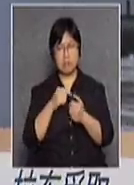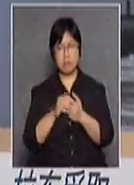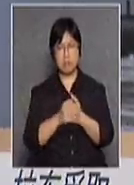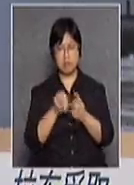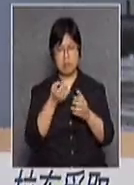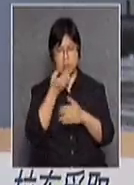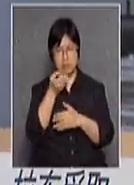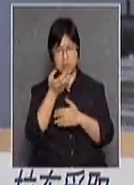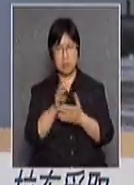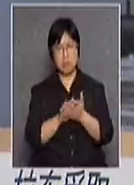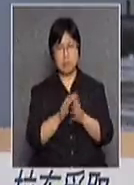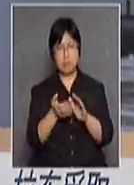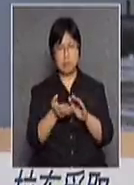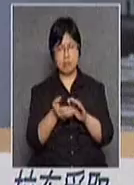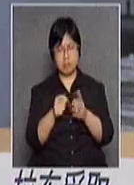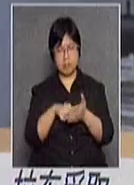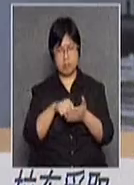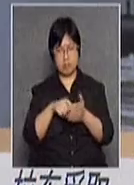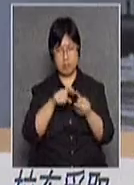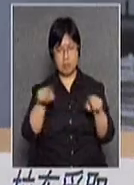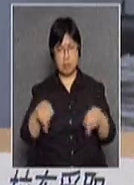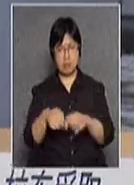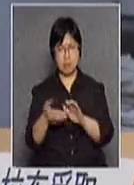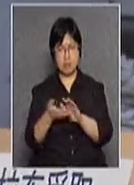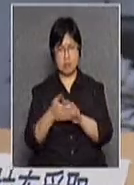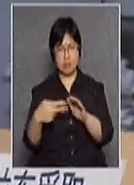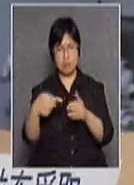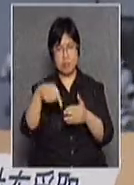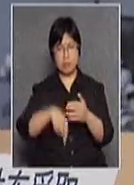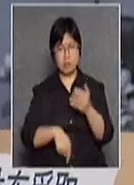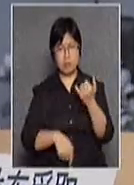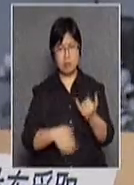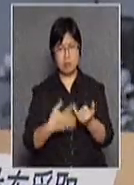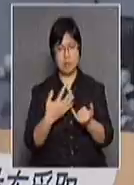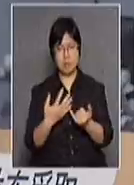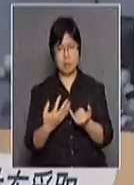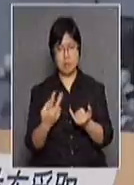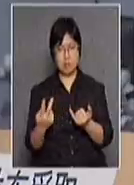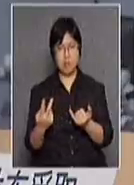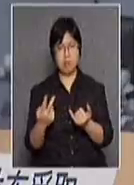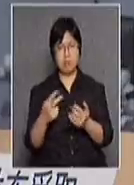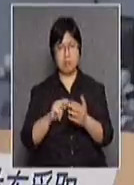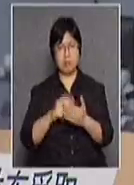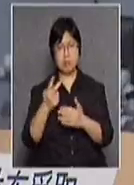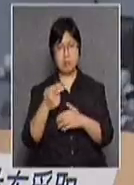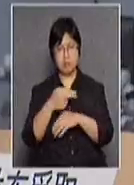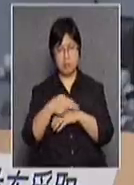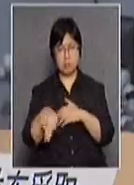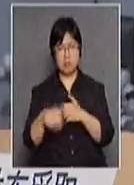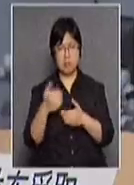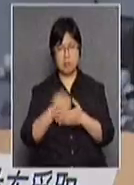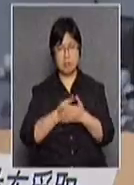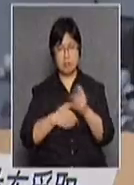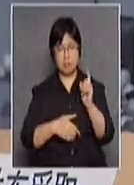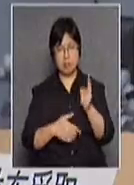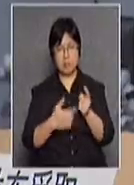動議載列於講稿附錄二的第六百五十二項修正案，削減